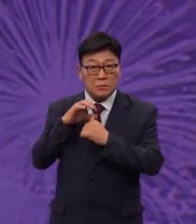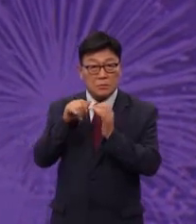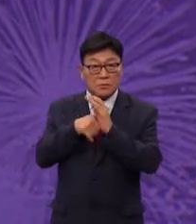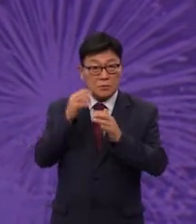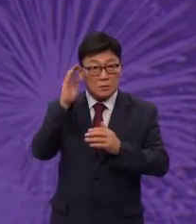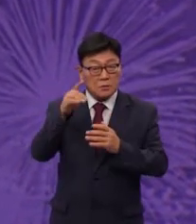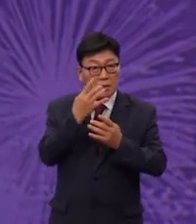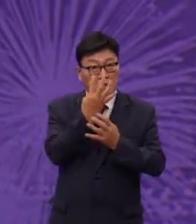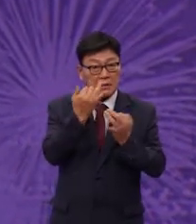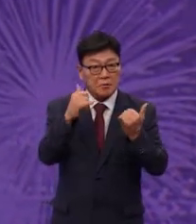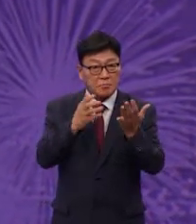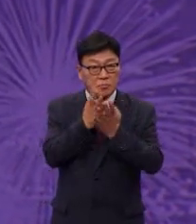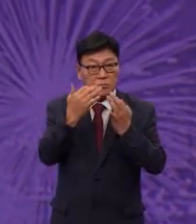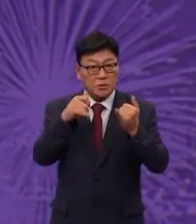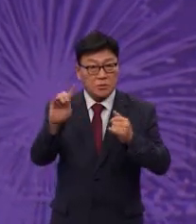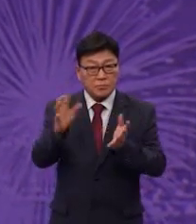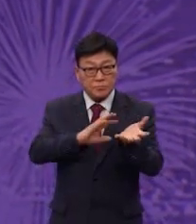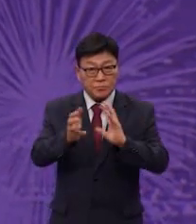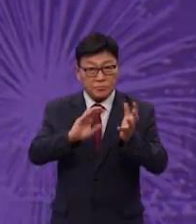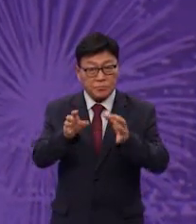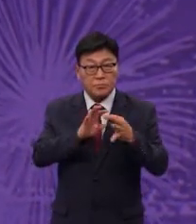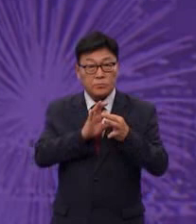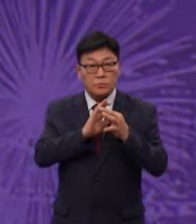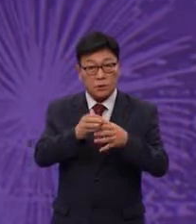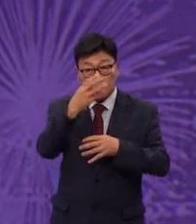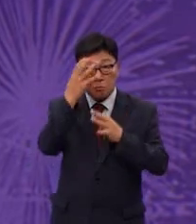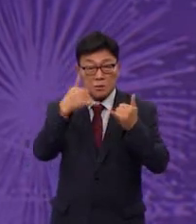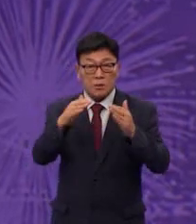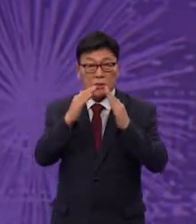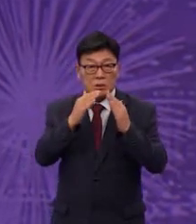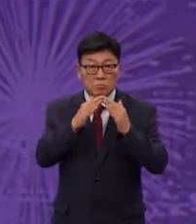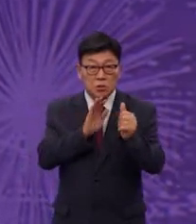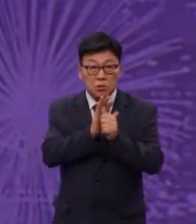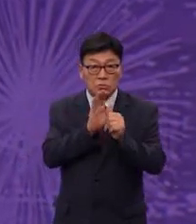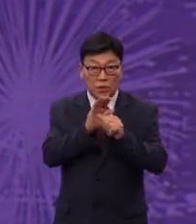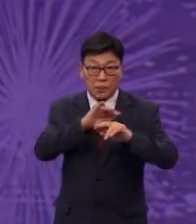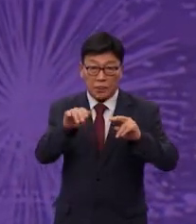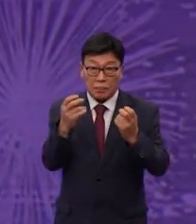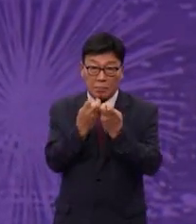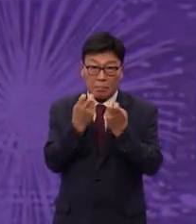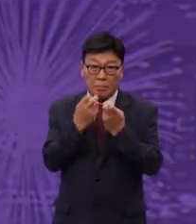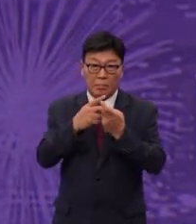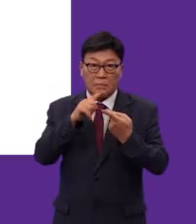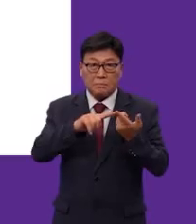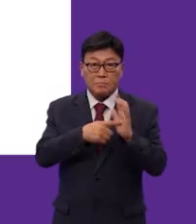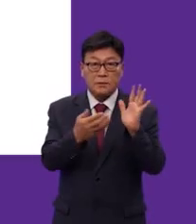관련 전문가가 3회의 수기 토론을 통해 청년주택 지원제도 개선 방안을